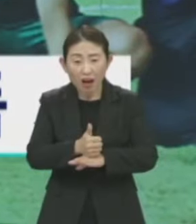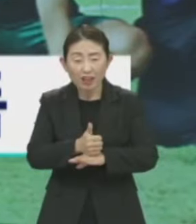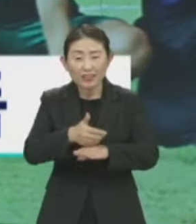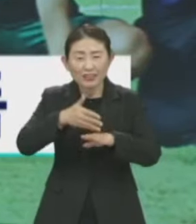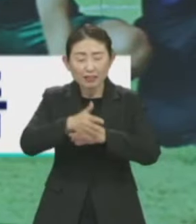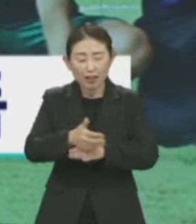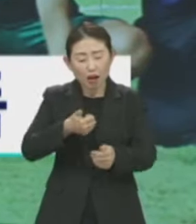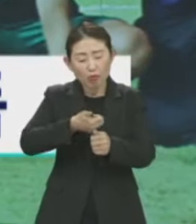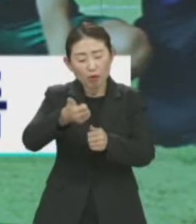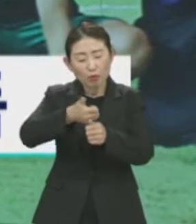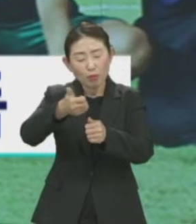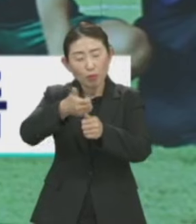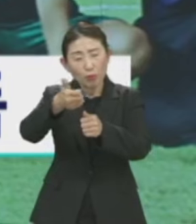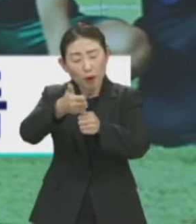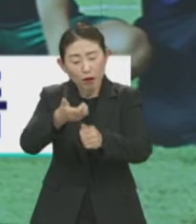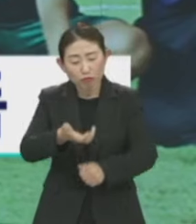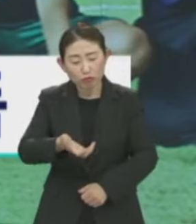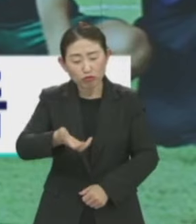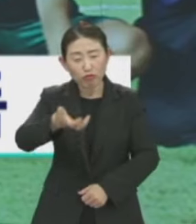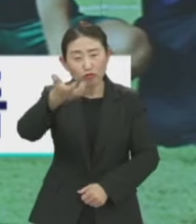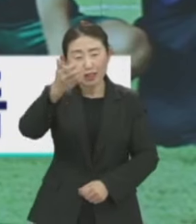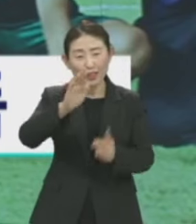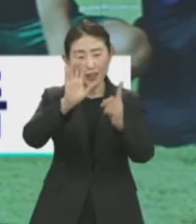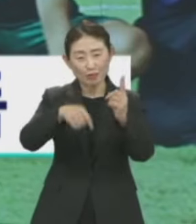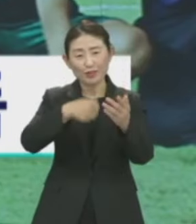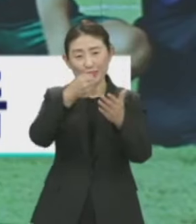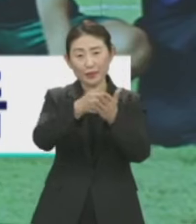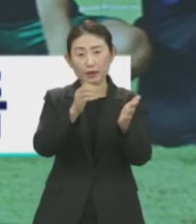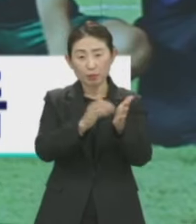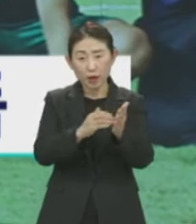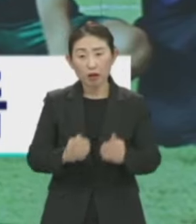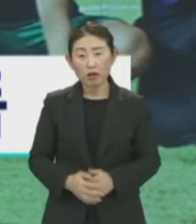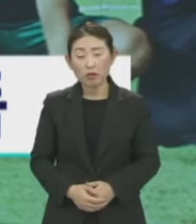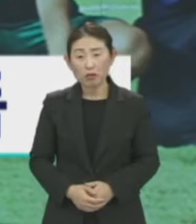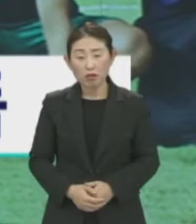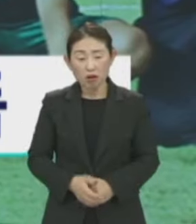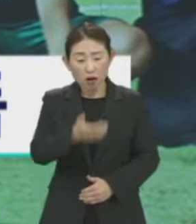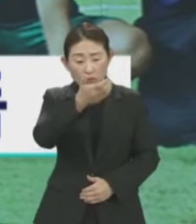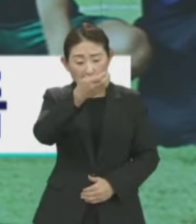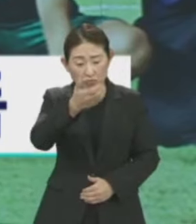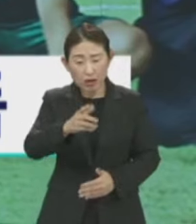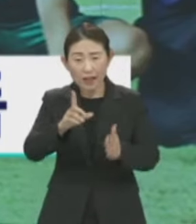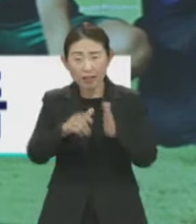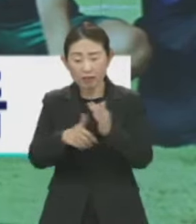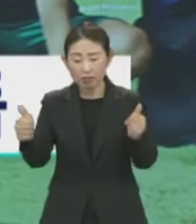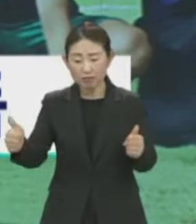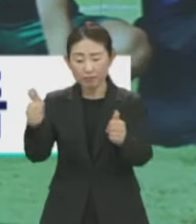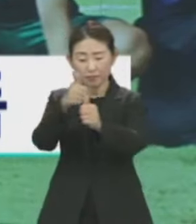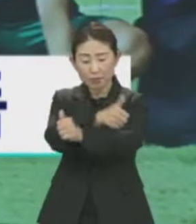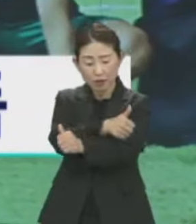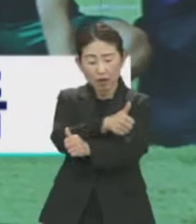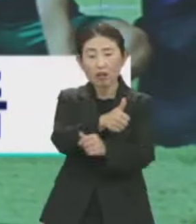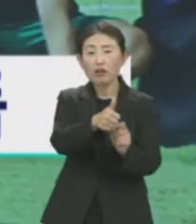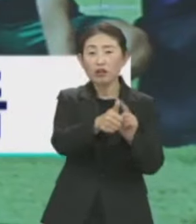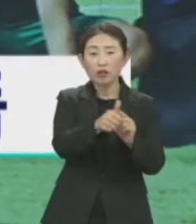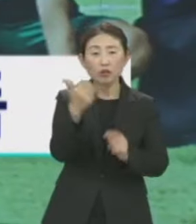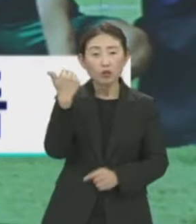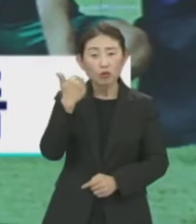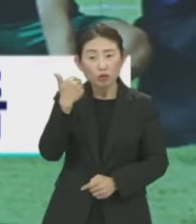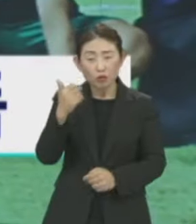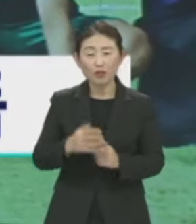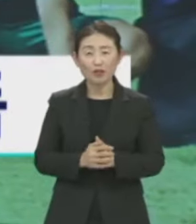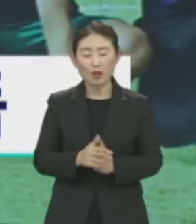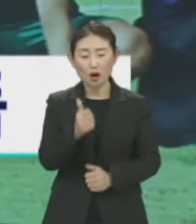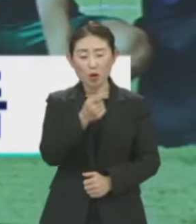극적으로 리그 원 잔류에 성공했습니다 팀이 위기에 처했을 때 소방수로 지붕을 잡아 그야말로